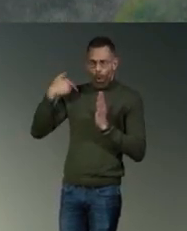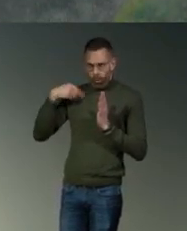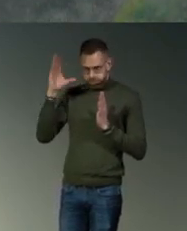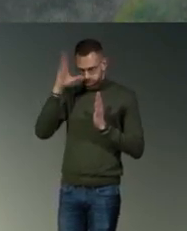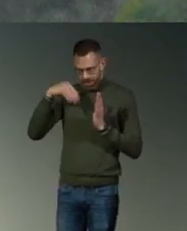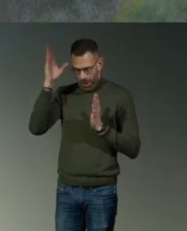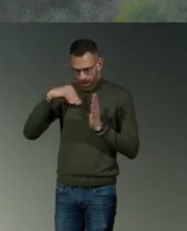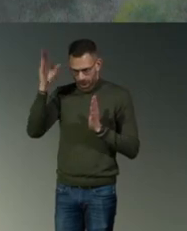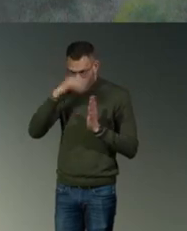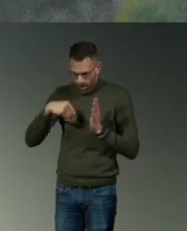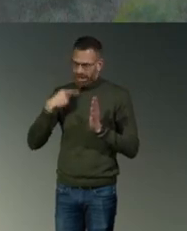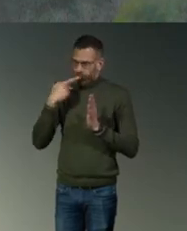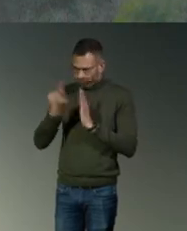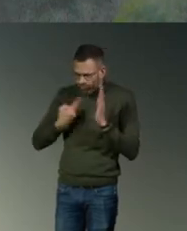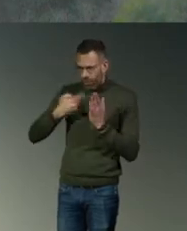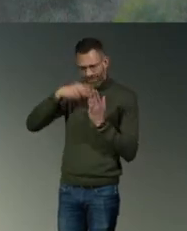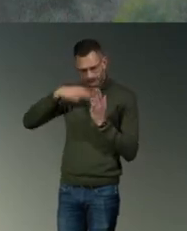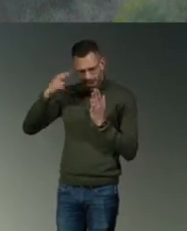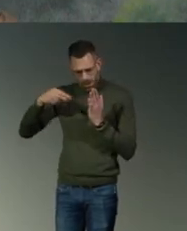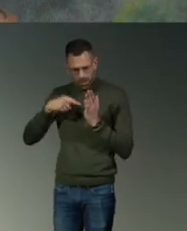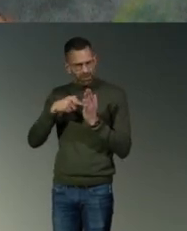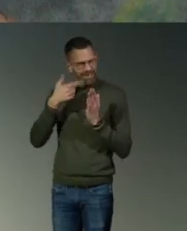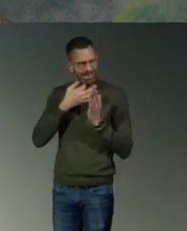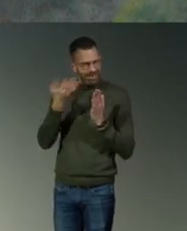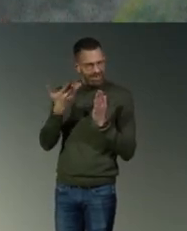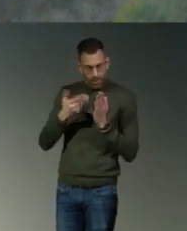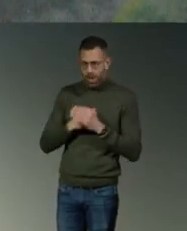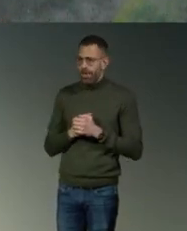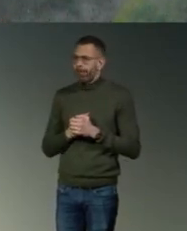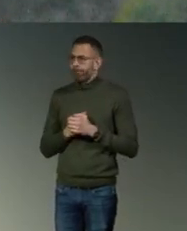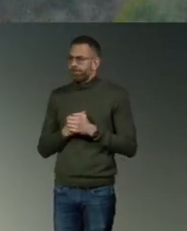je me rappelais bien ce que j'avais mis et ce que je n'avais pas mis, parce que dans mon esprit,